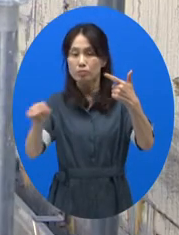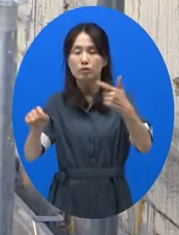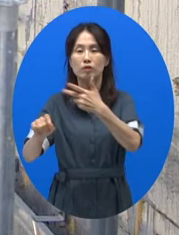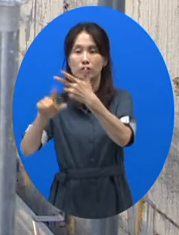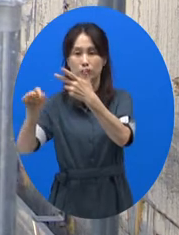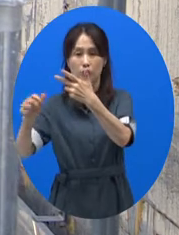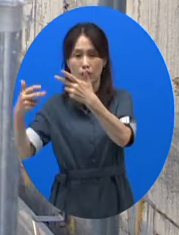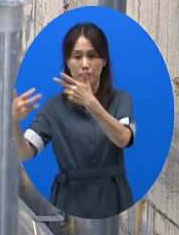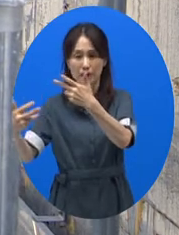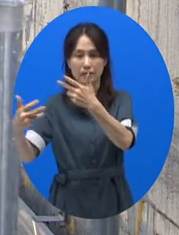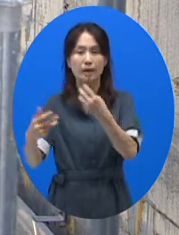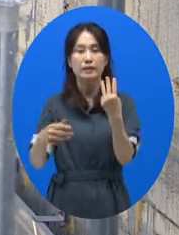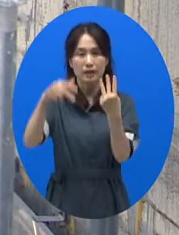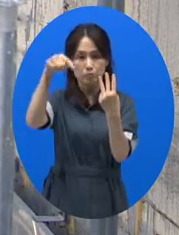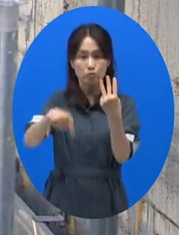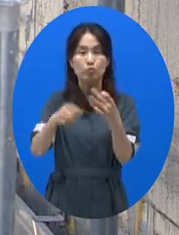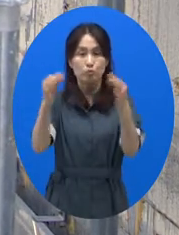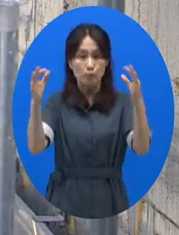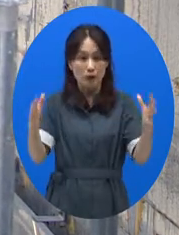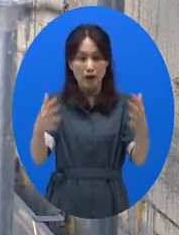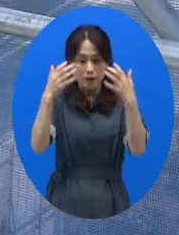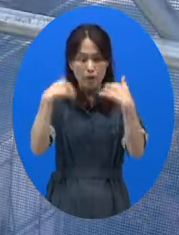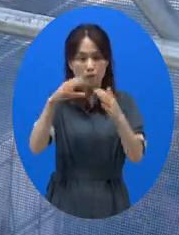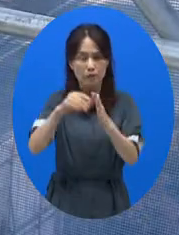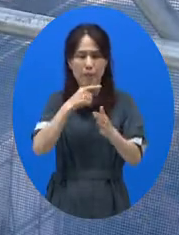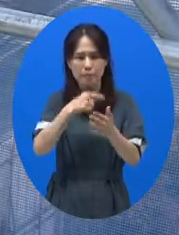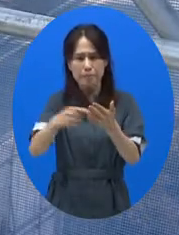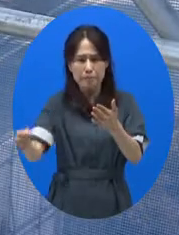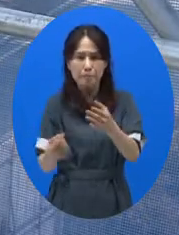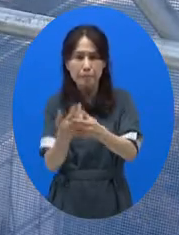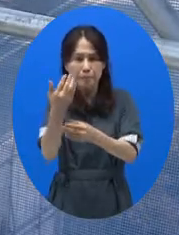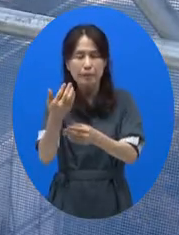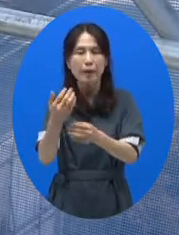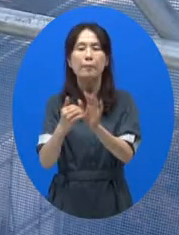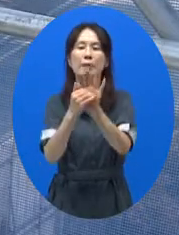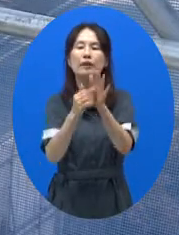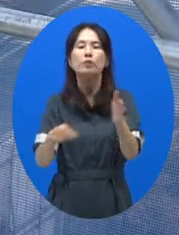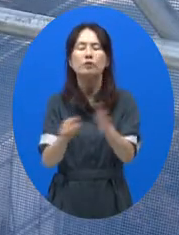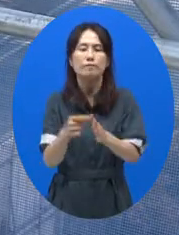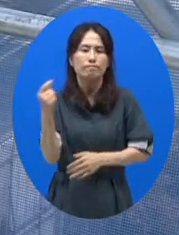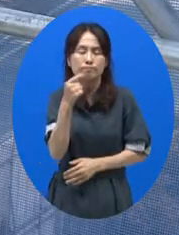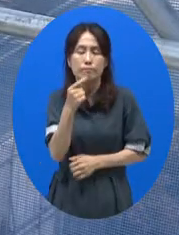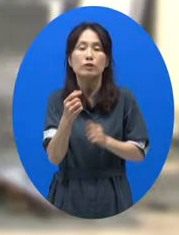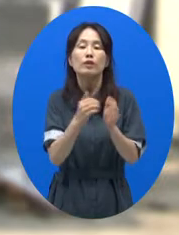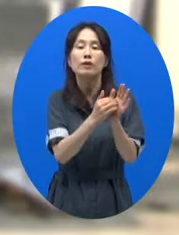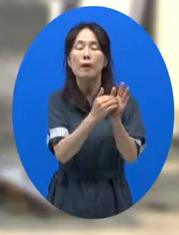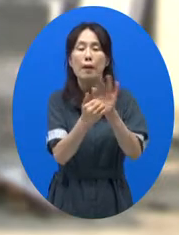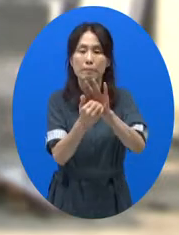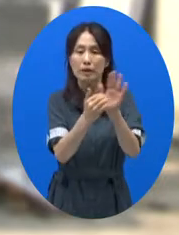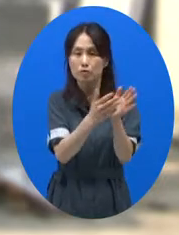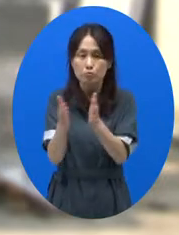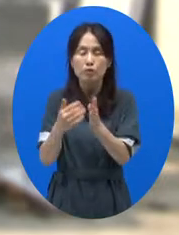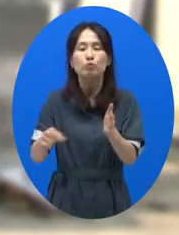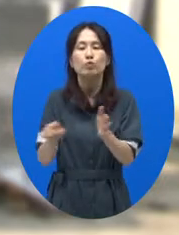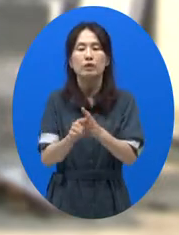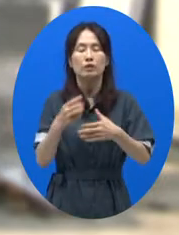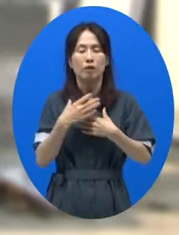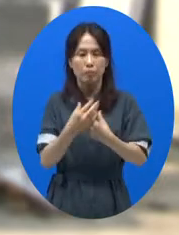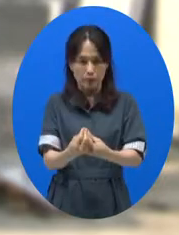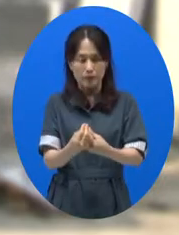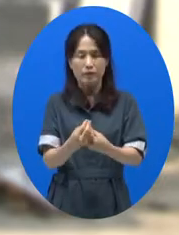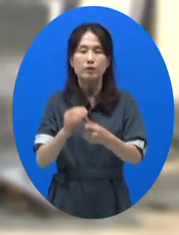7월 8일까지 약 3주간 여름철 자연재해재난에 대한 철저한 대비로 건설 노동자들의 안전을 확보하기